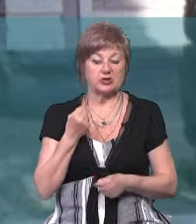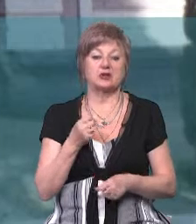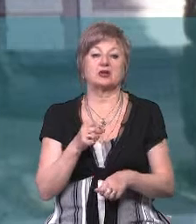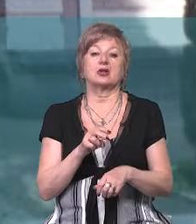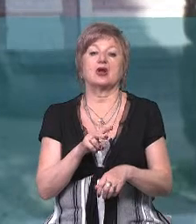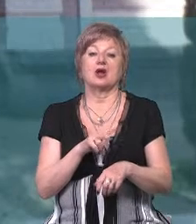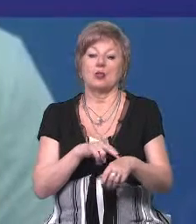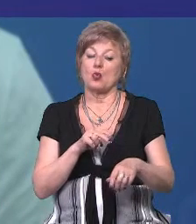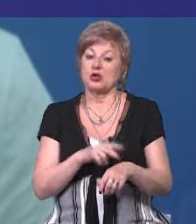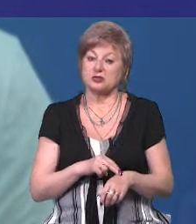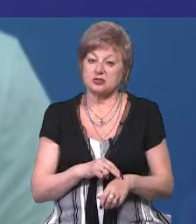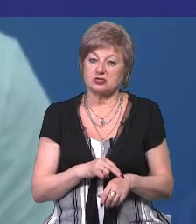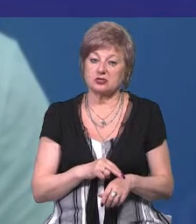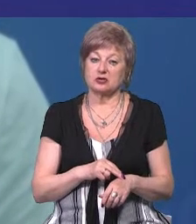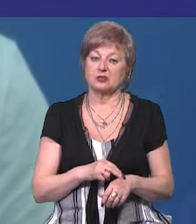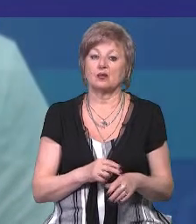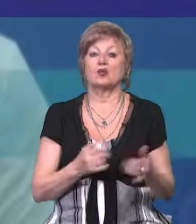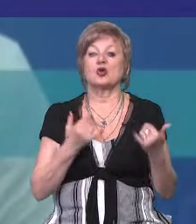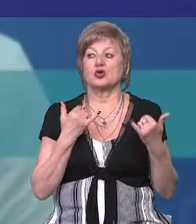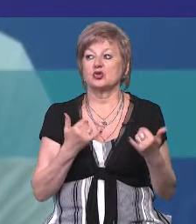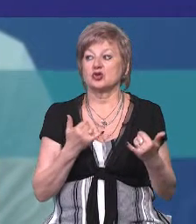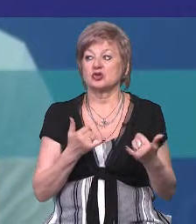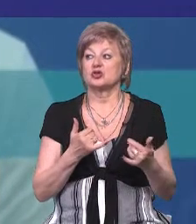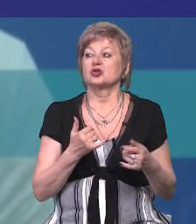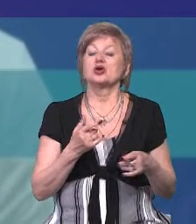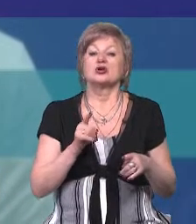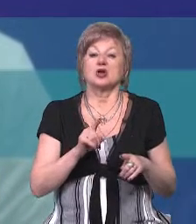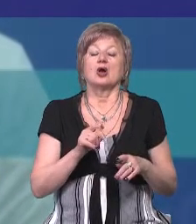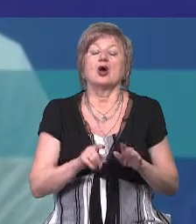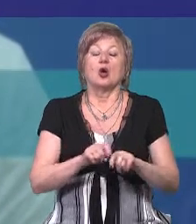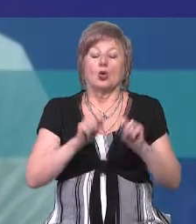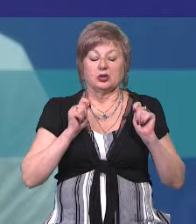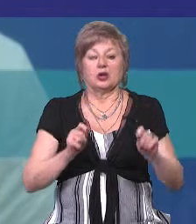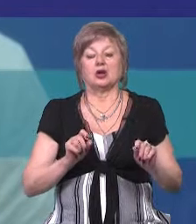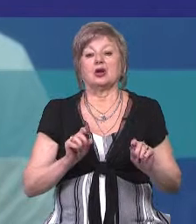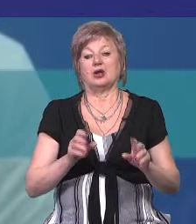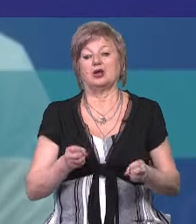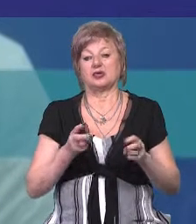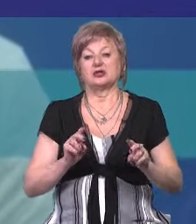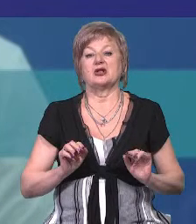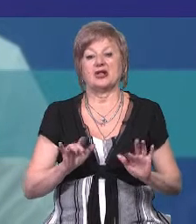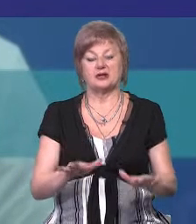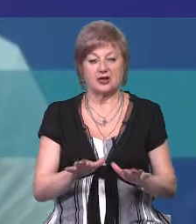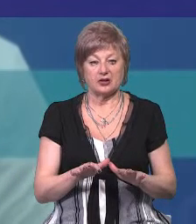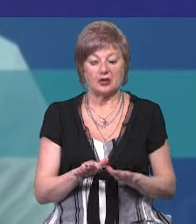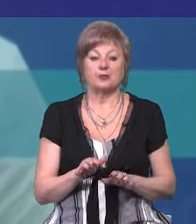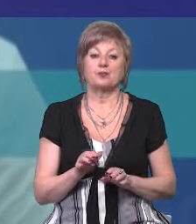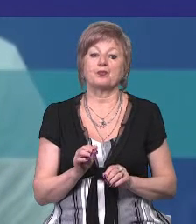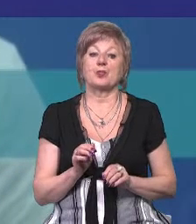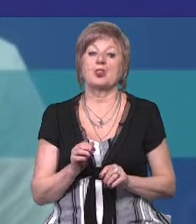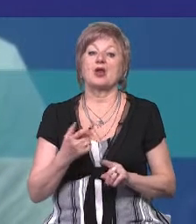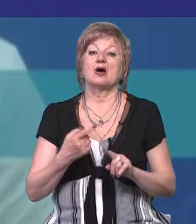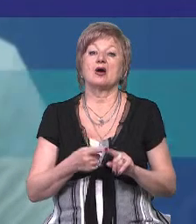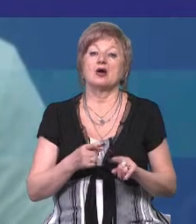районного відділення поліції. Наразі за даним фактом відкрито кримінальне провадження за ознаками статті 125 Кримінального кодексу України, а